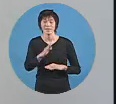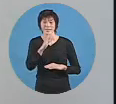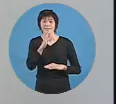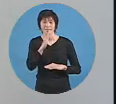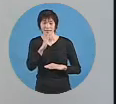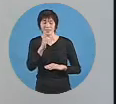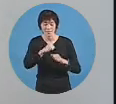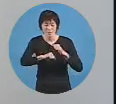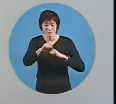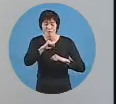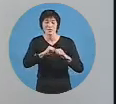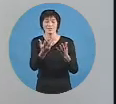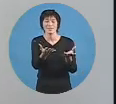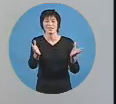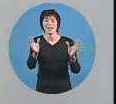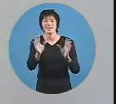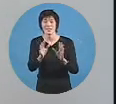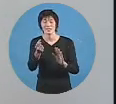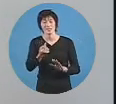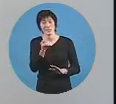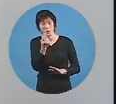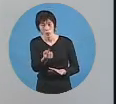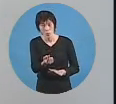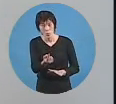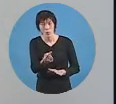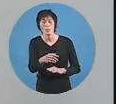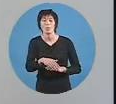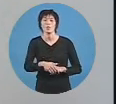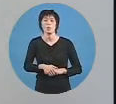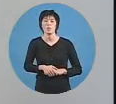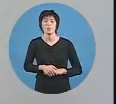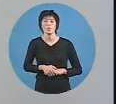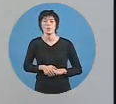に市内で取り組まれている方々に会いに行ってみましょう。